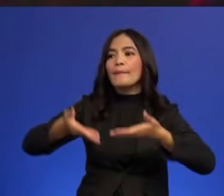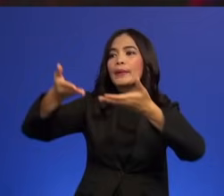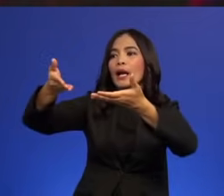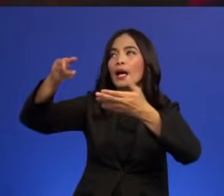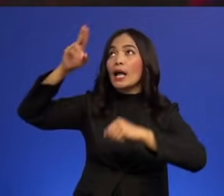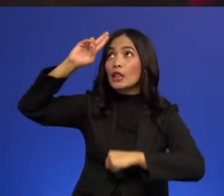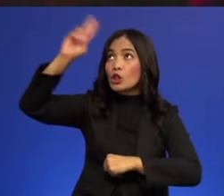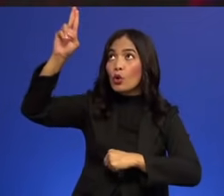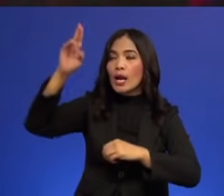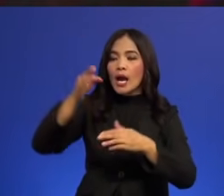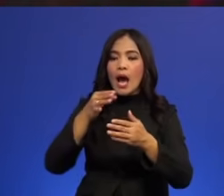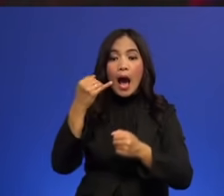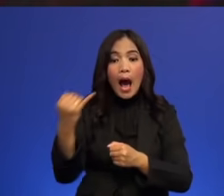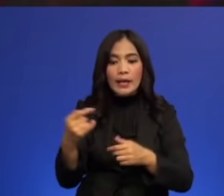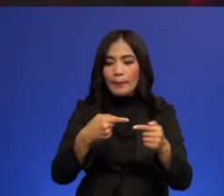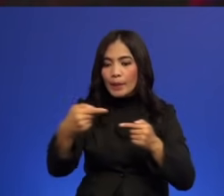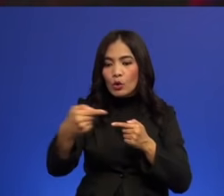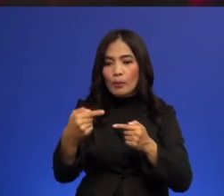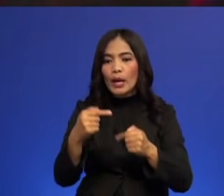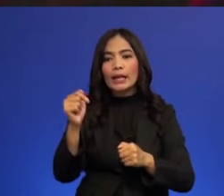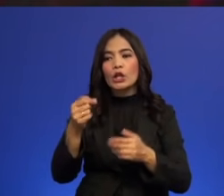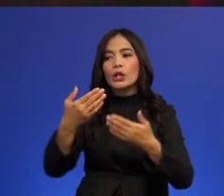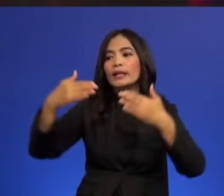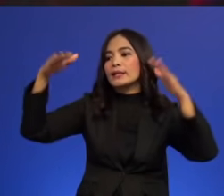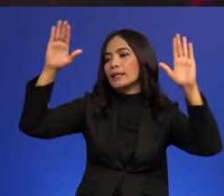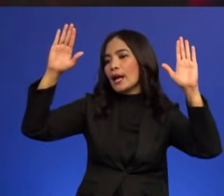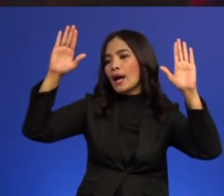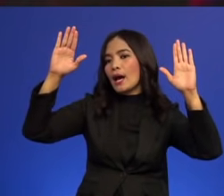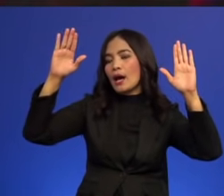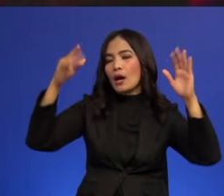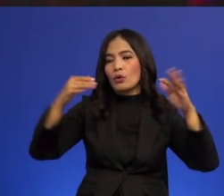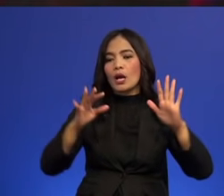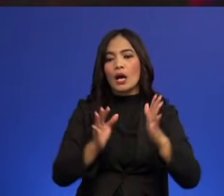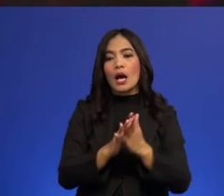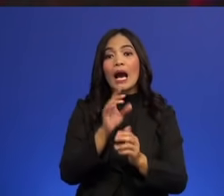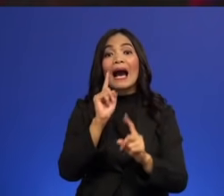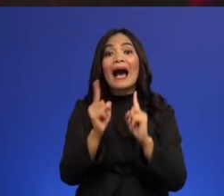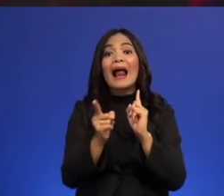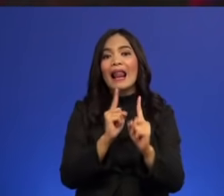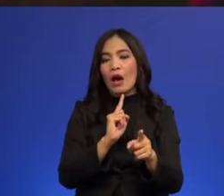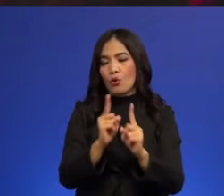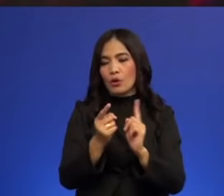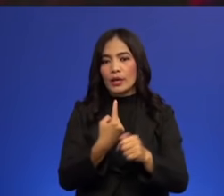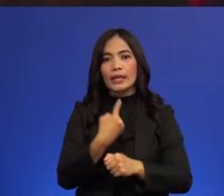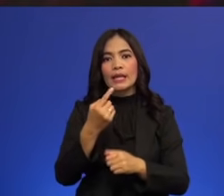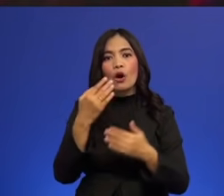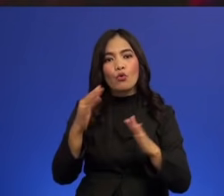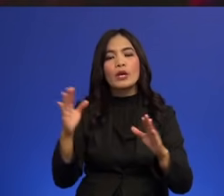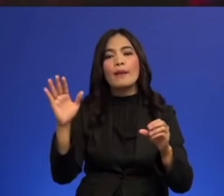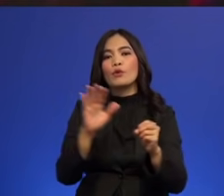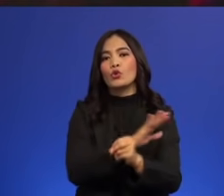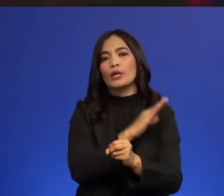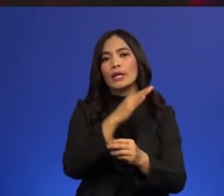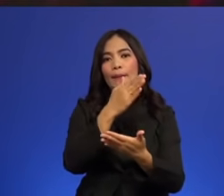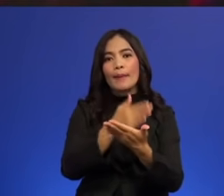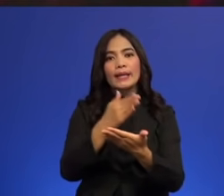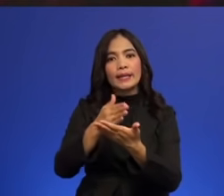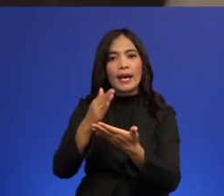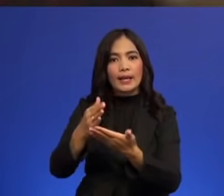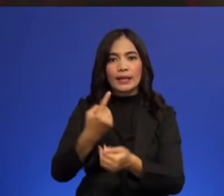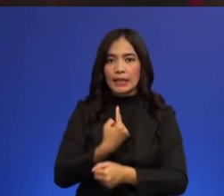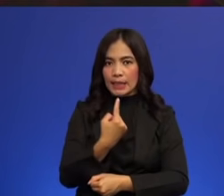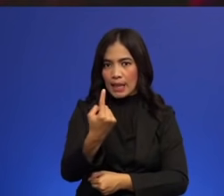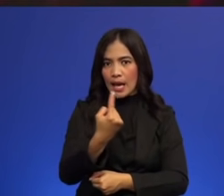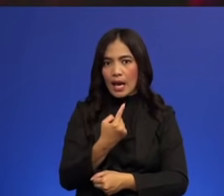dari pergumulan itu, terserah. Selama atau sejauh kita telah memenuhi bagian kita.